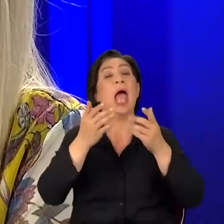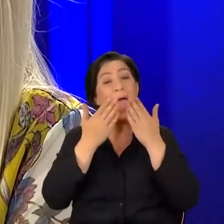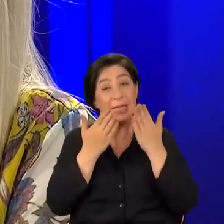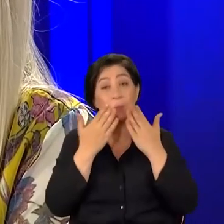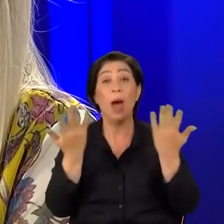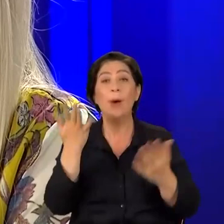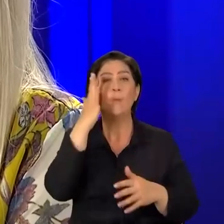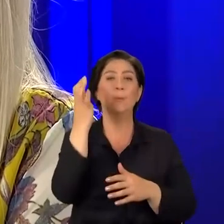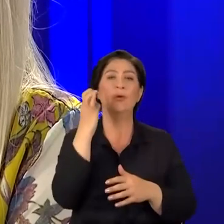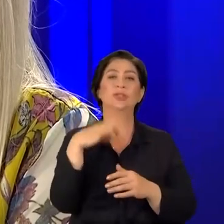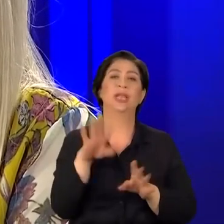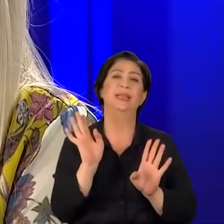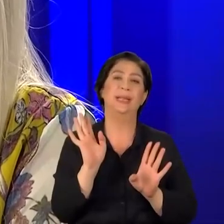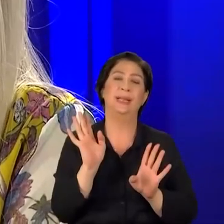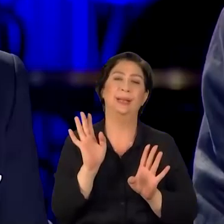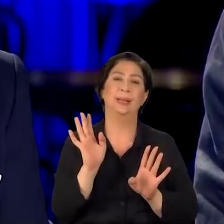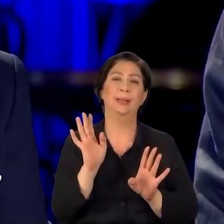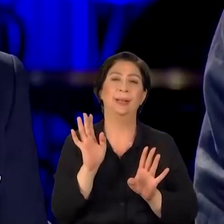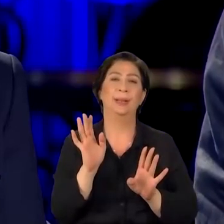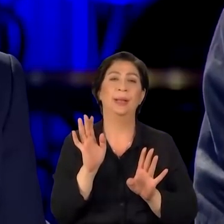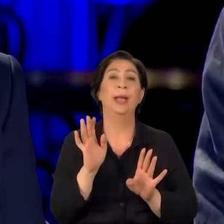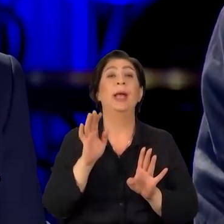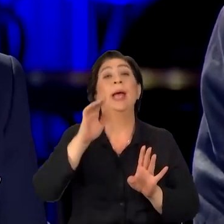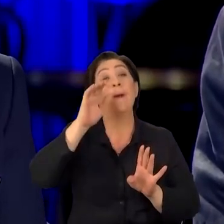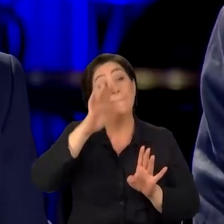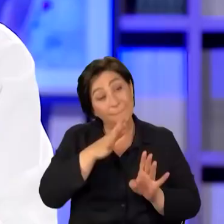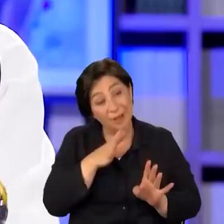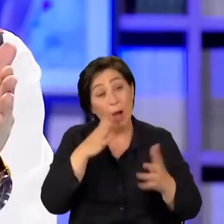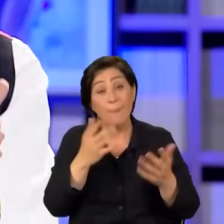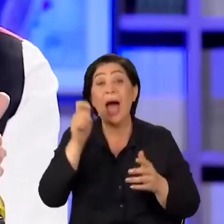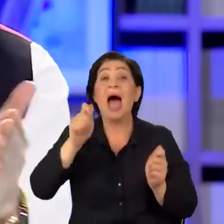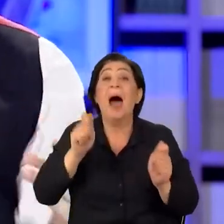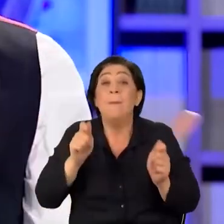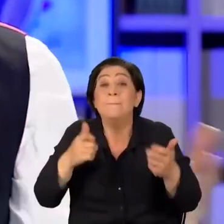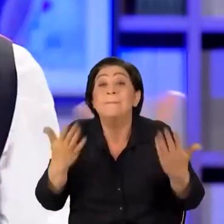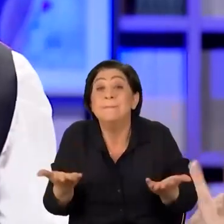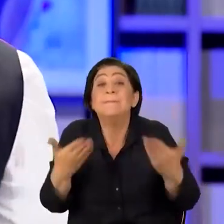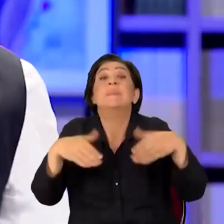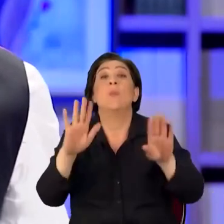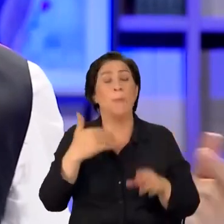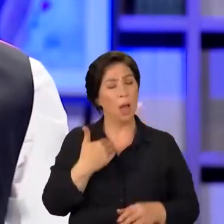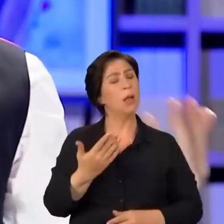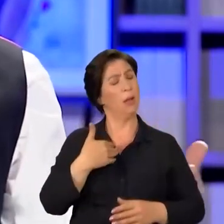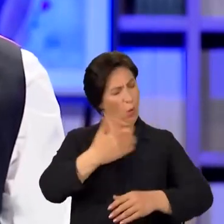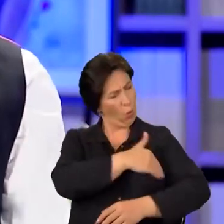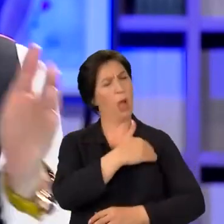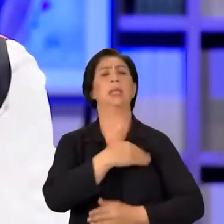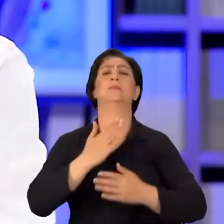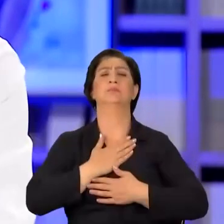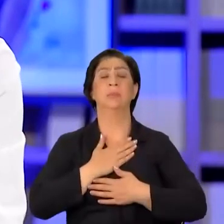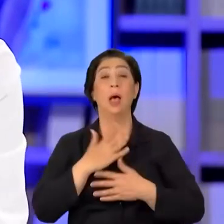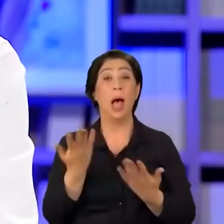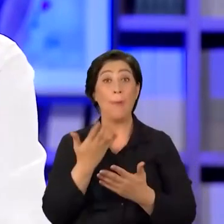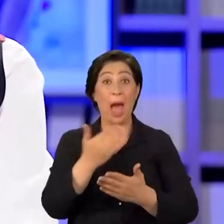profesyonel değil. Yani eğitimli ama yapabilemiyor. Yapabilemiyor. Yani hukukçu diyor, hukukçuyum diyor. Hmm. Mesela avukatım diyor